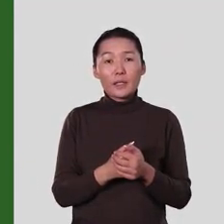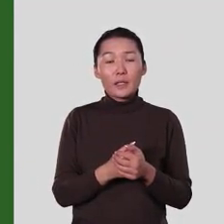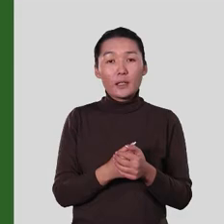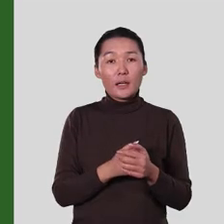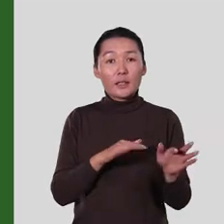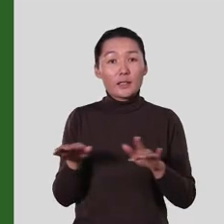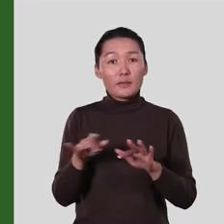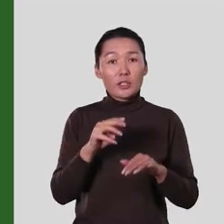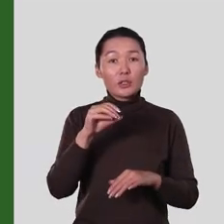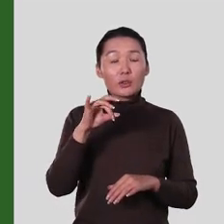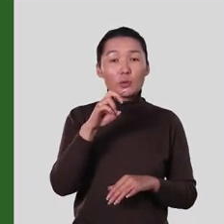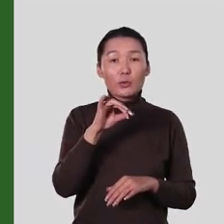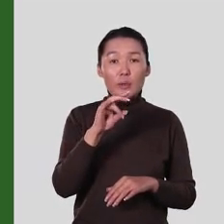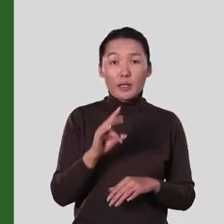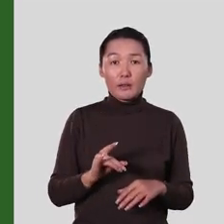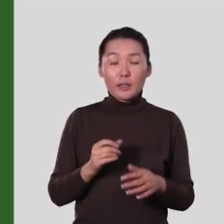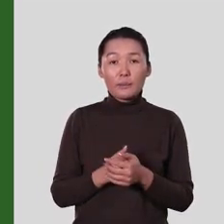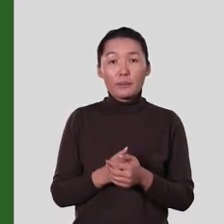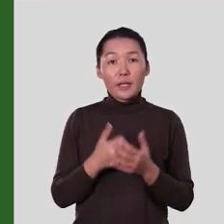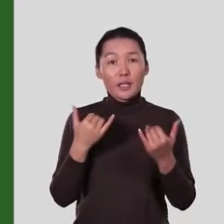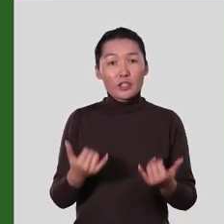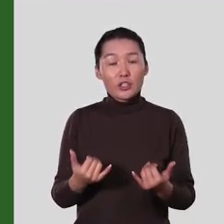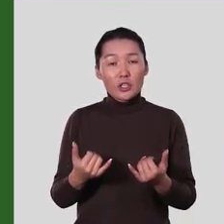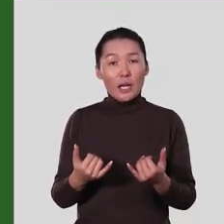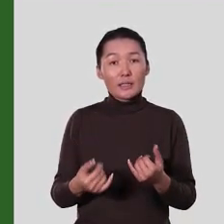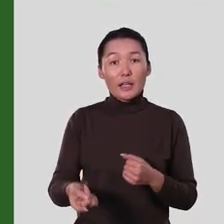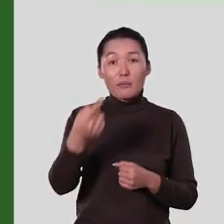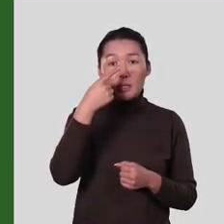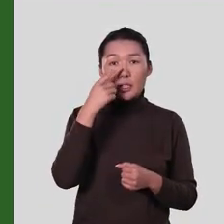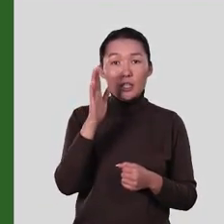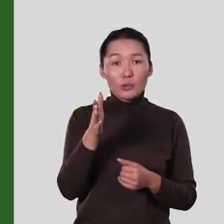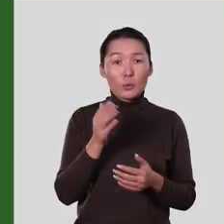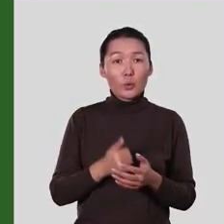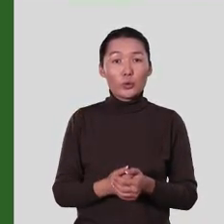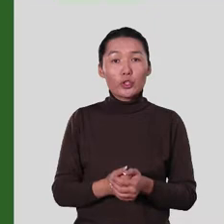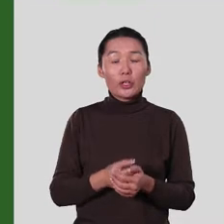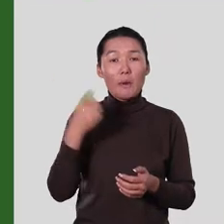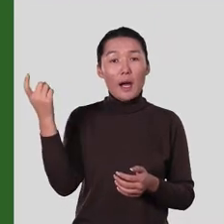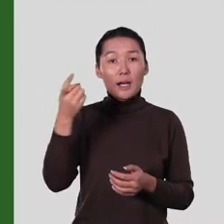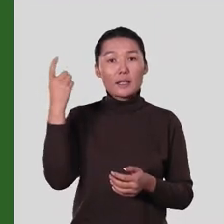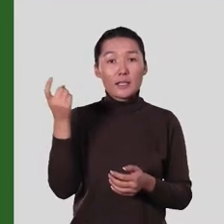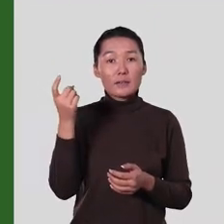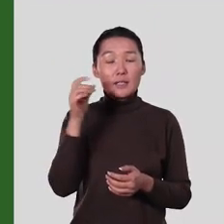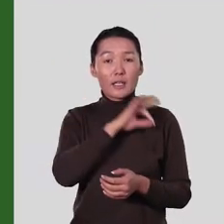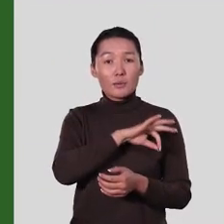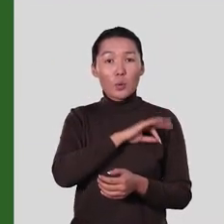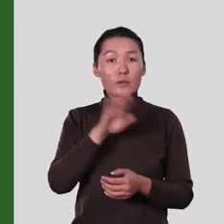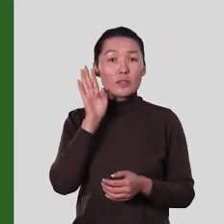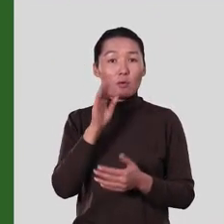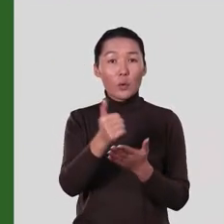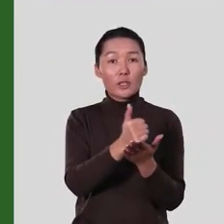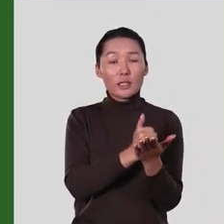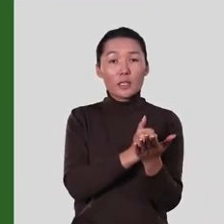турбины. Сейчас, да и в ближайшем будущем, хозяйственное использование водных